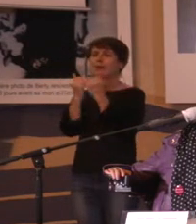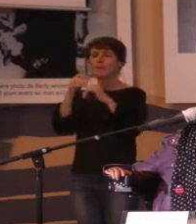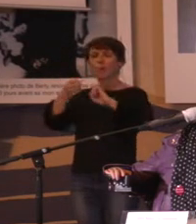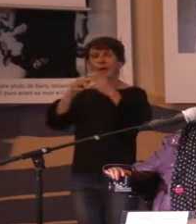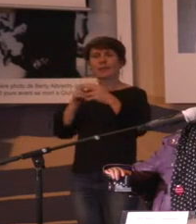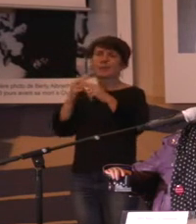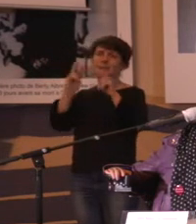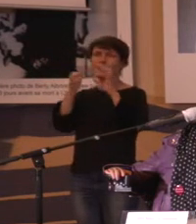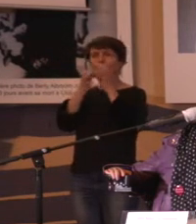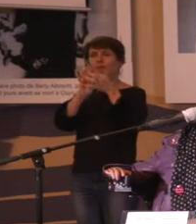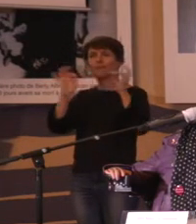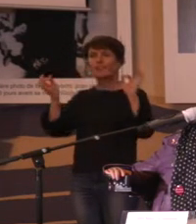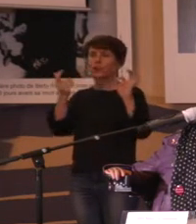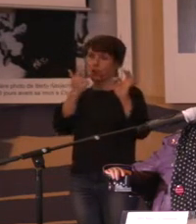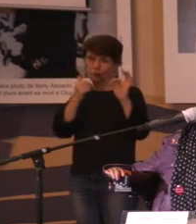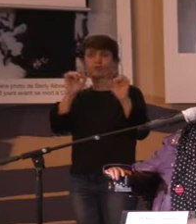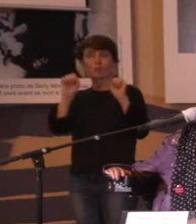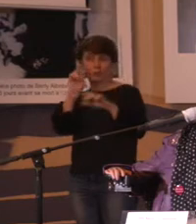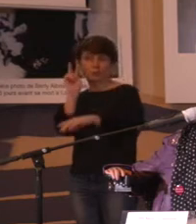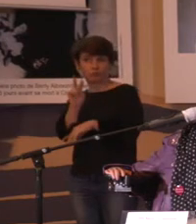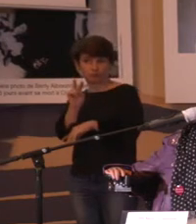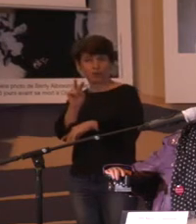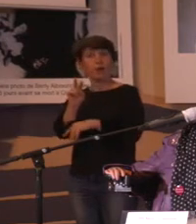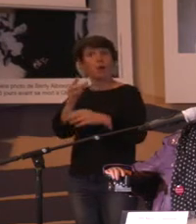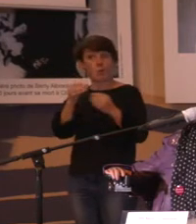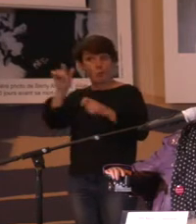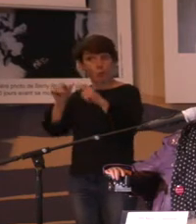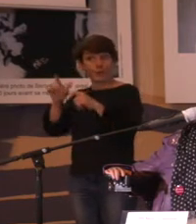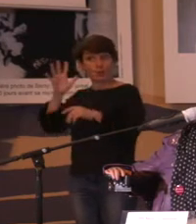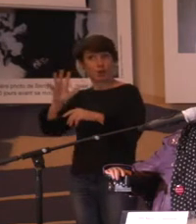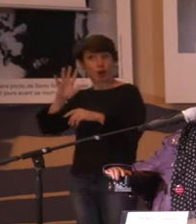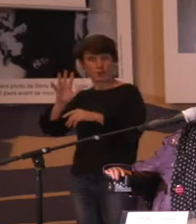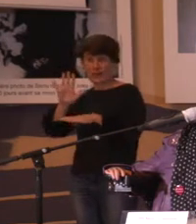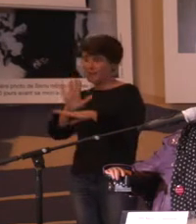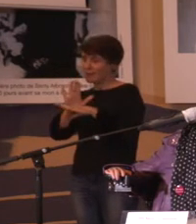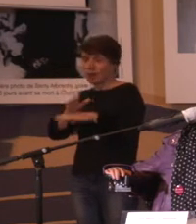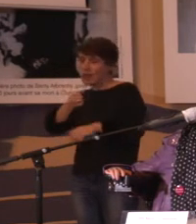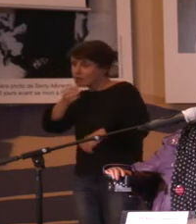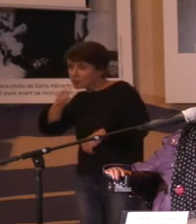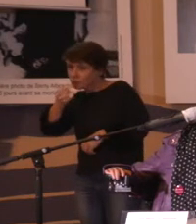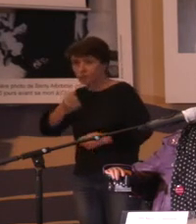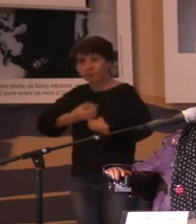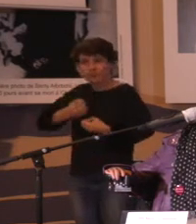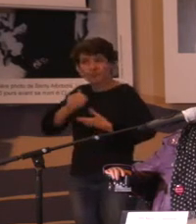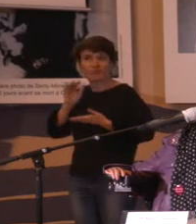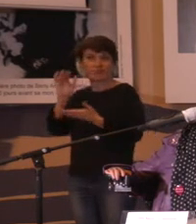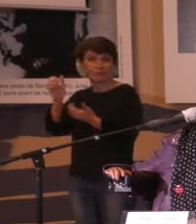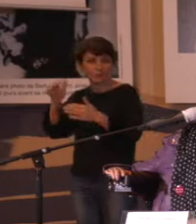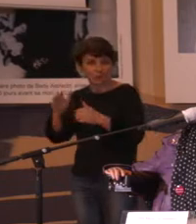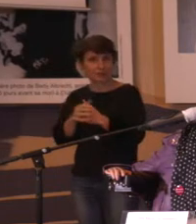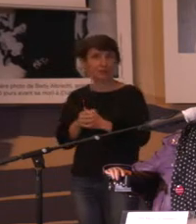sur l'Isère de nos anciens qui ont lutté, avec toutes les contradictions que vous avez évoquées très